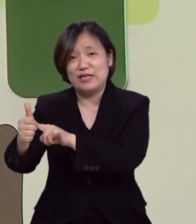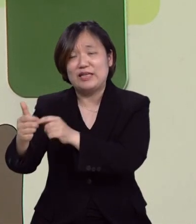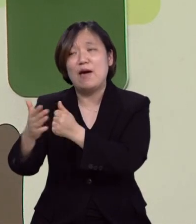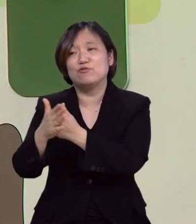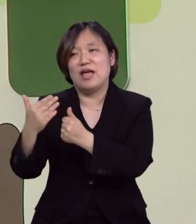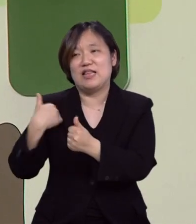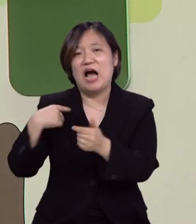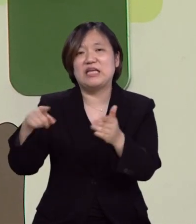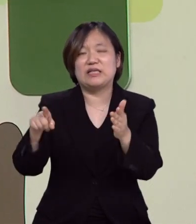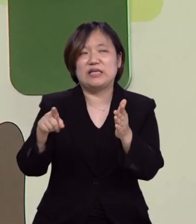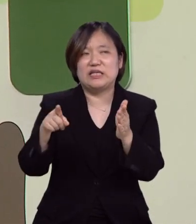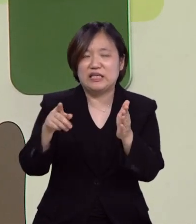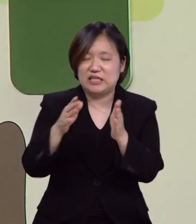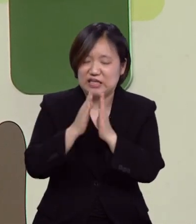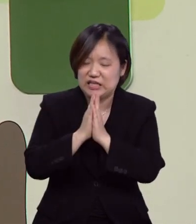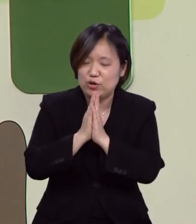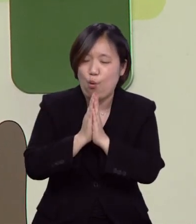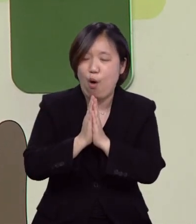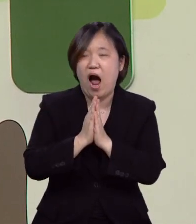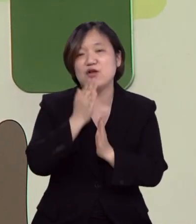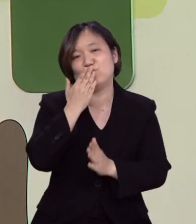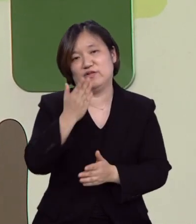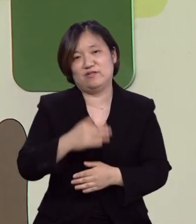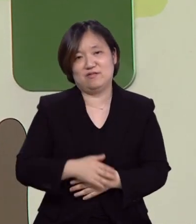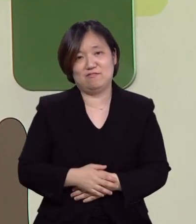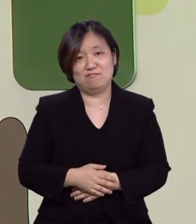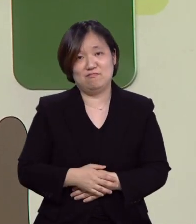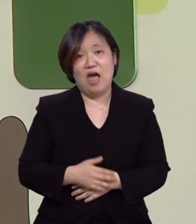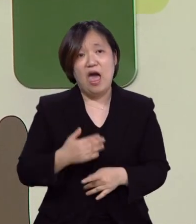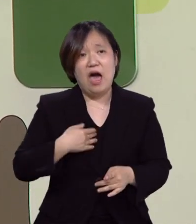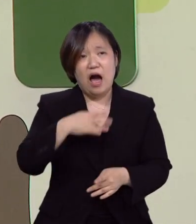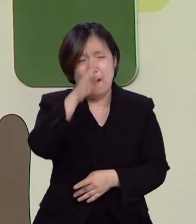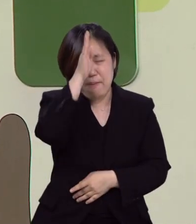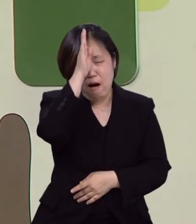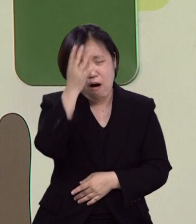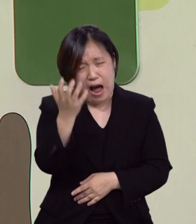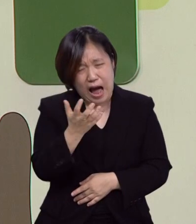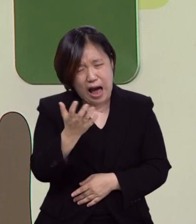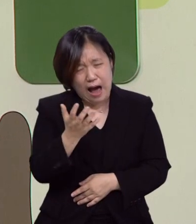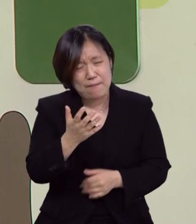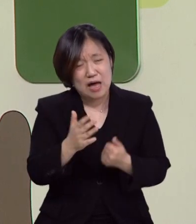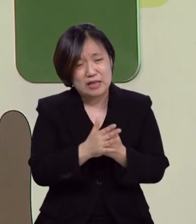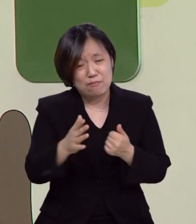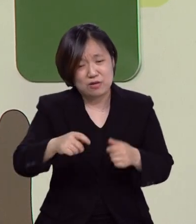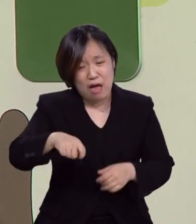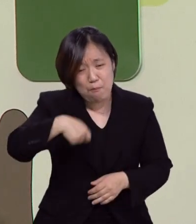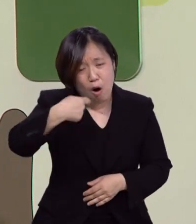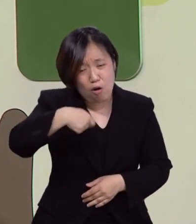것이다 수저 하나도 제대로 들지 못했는데 가능했겠는가